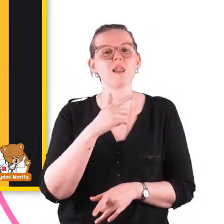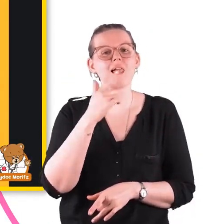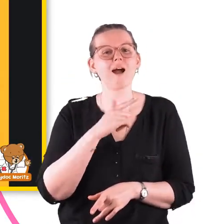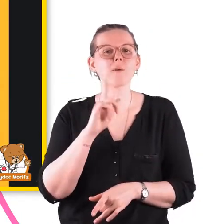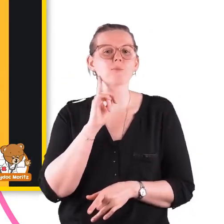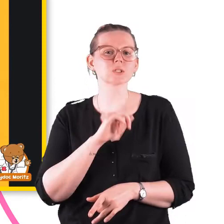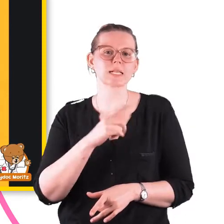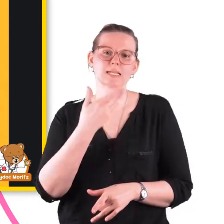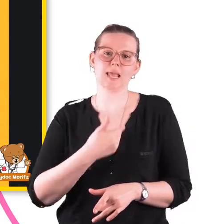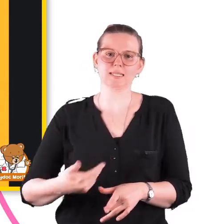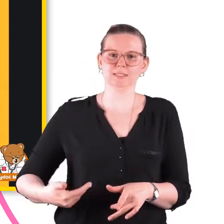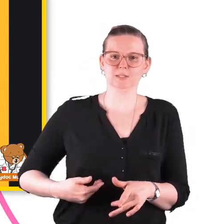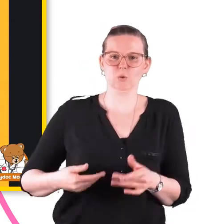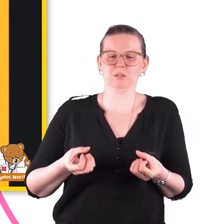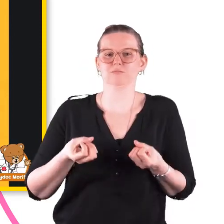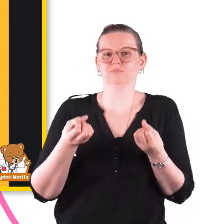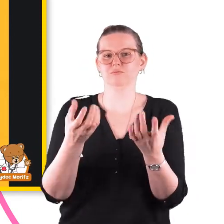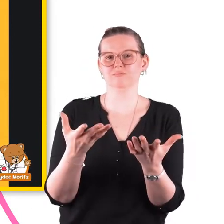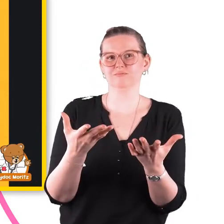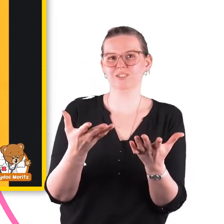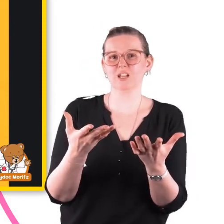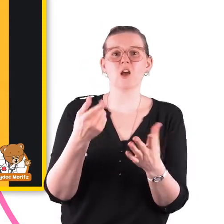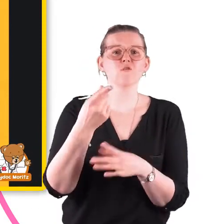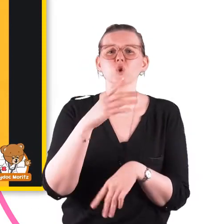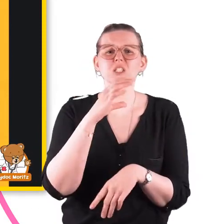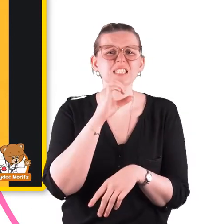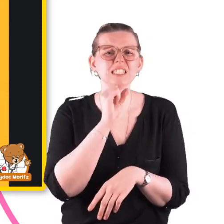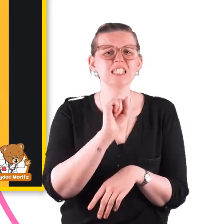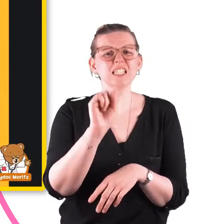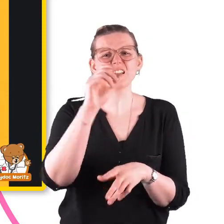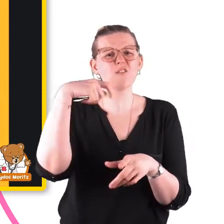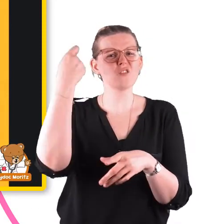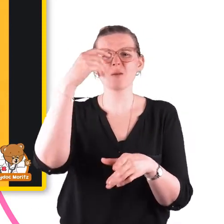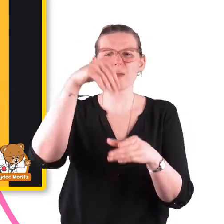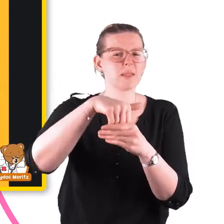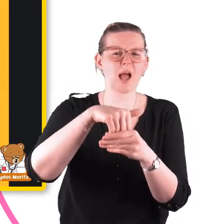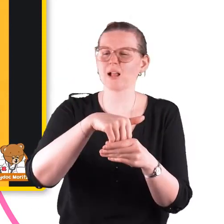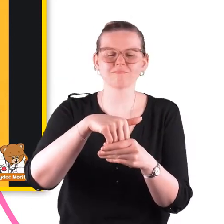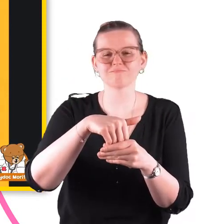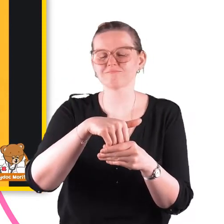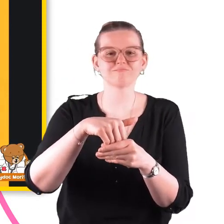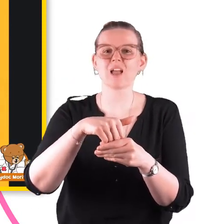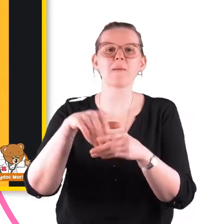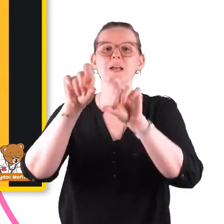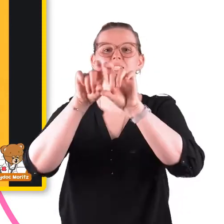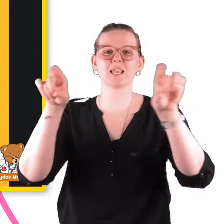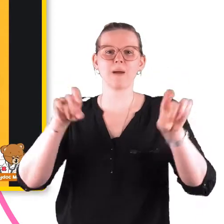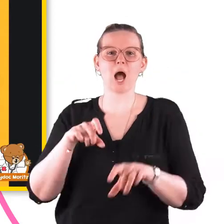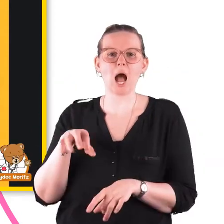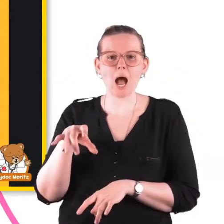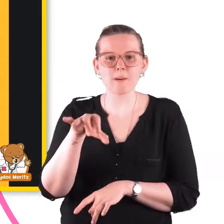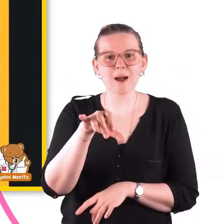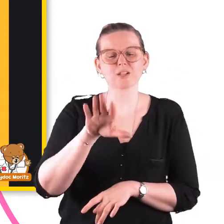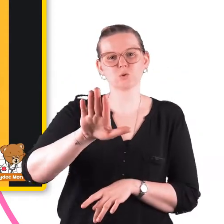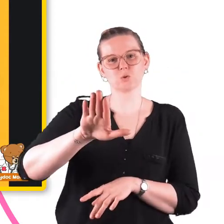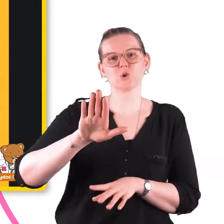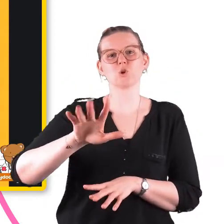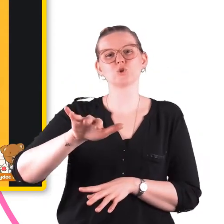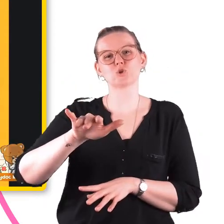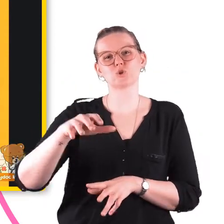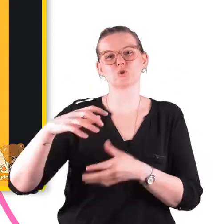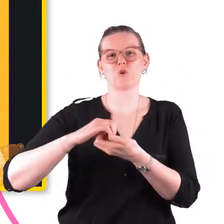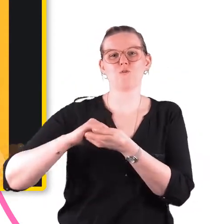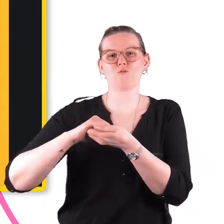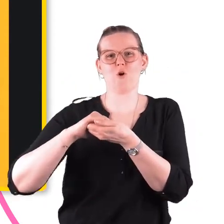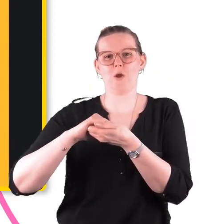die Lachmuskeln. Wir haben zwar keinen Zeichentrickfilm über eine Ziege, aber über eine Ameise und ihre Freunde, und